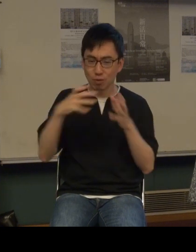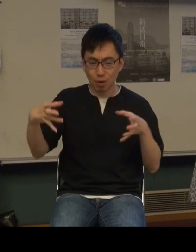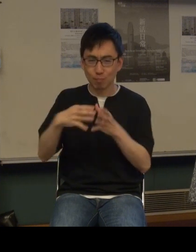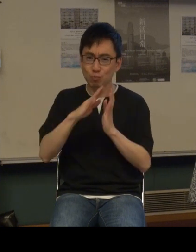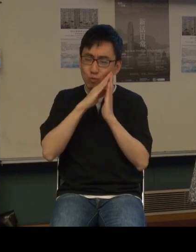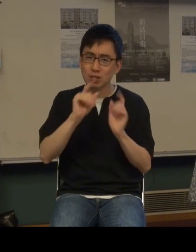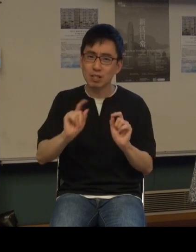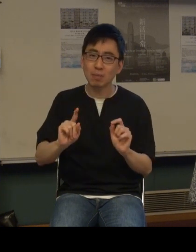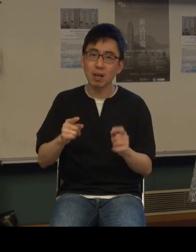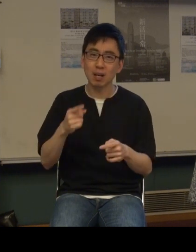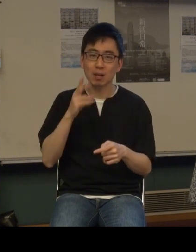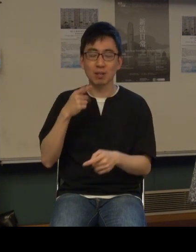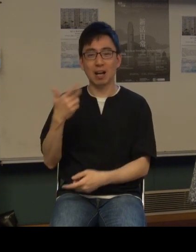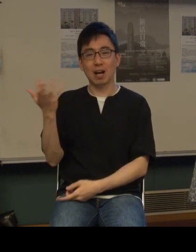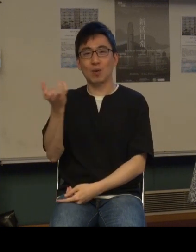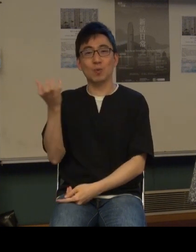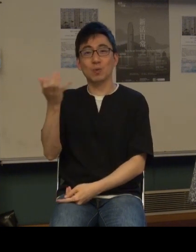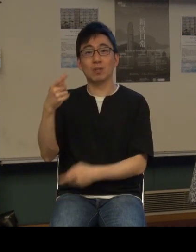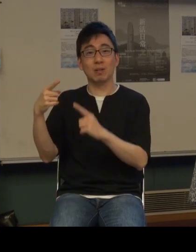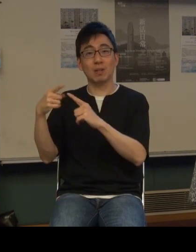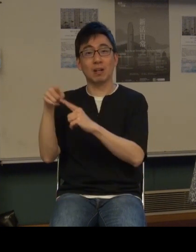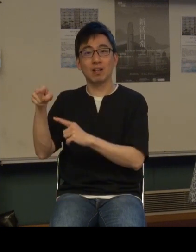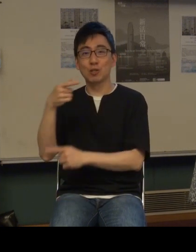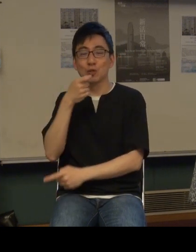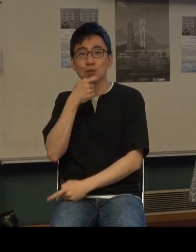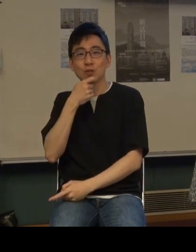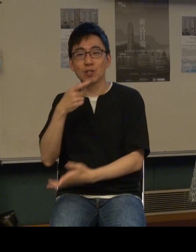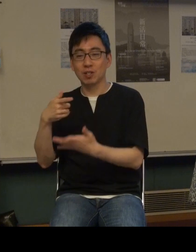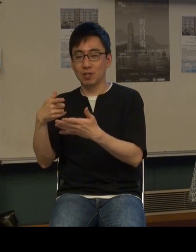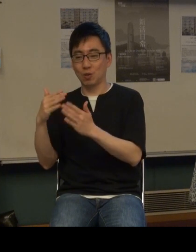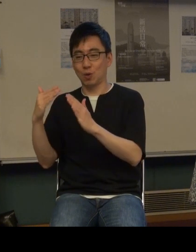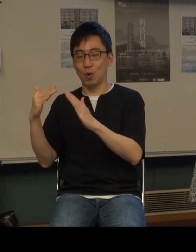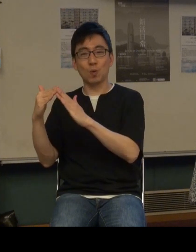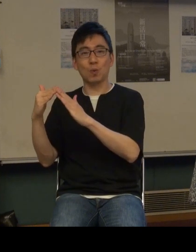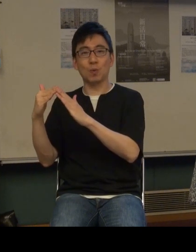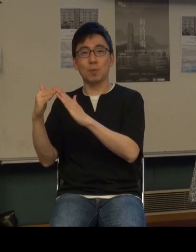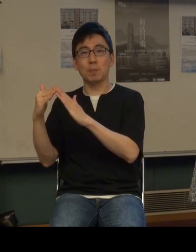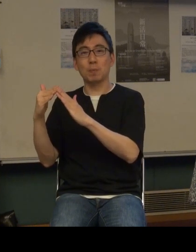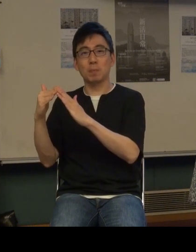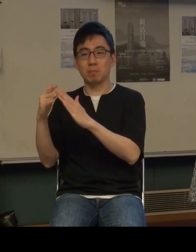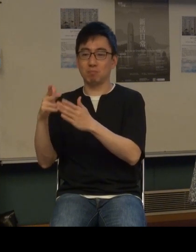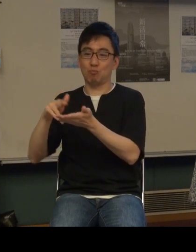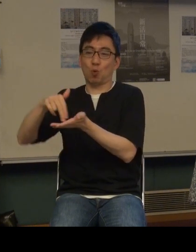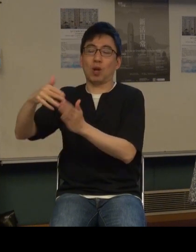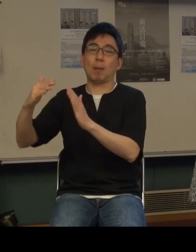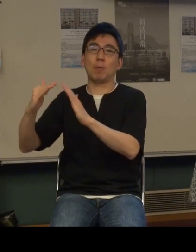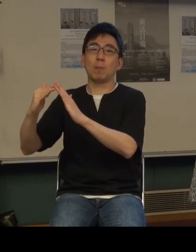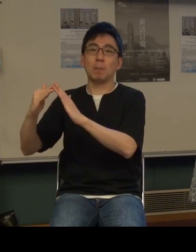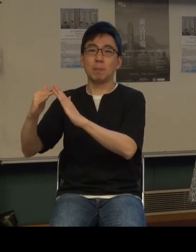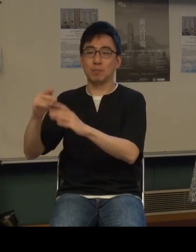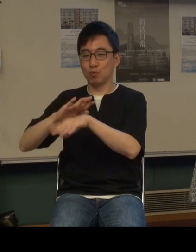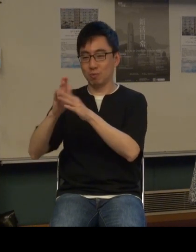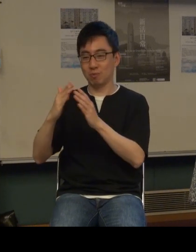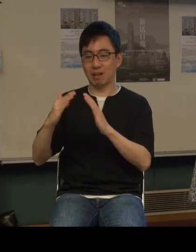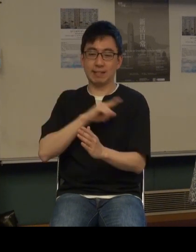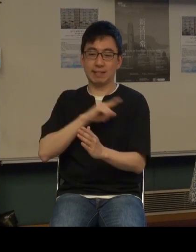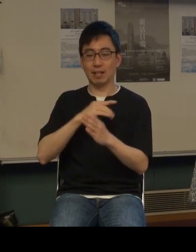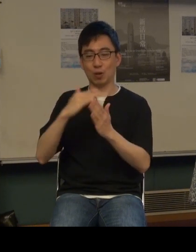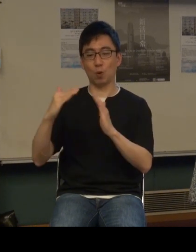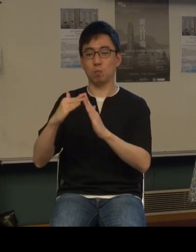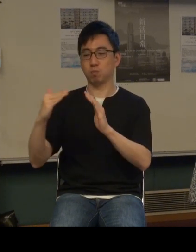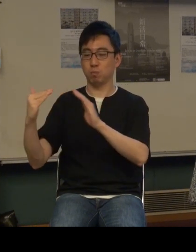宅咧？就係歐洲人咧，佢哋慣性咧就係住一啲嘅即係獨立屋嘅，佢哋嚇每一個家庭佢有自己